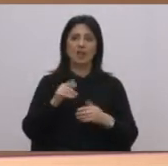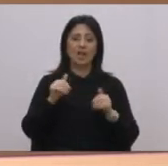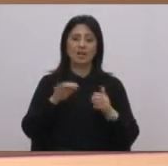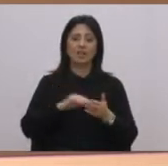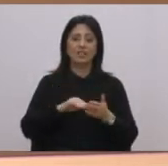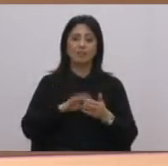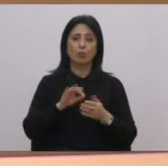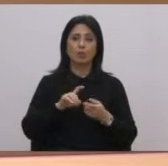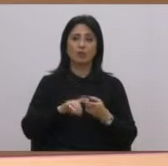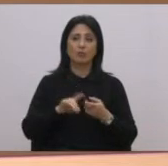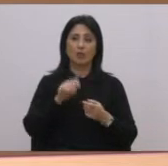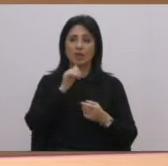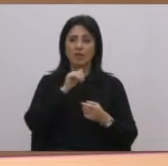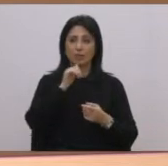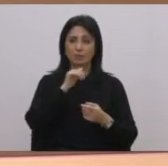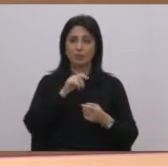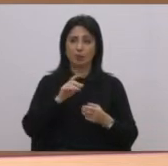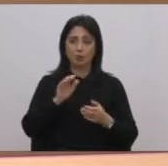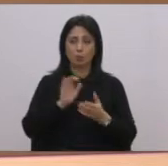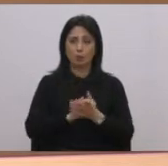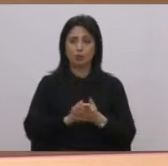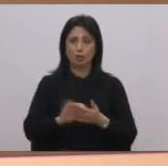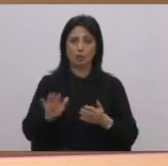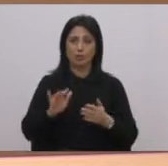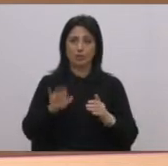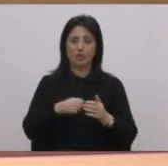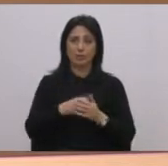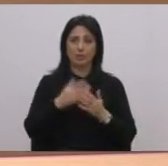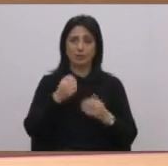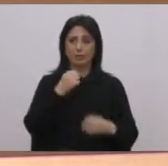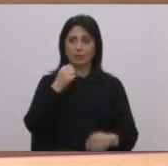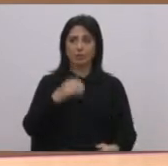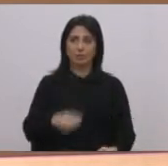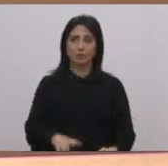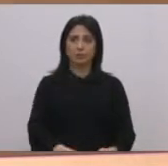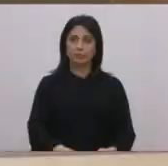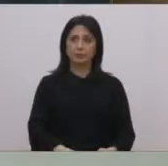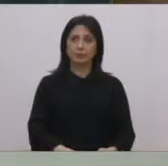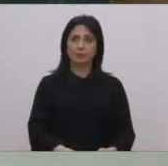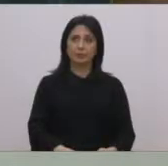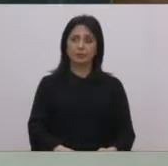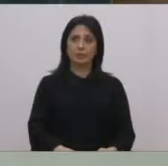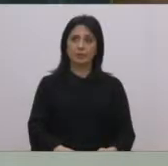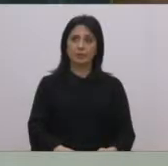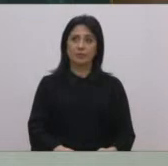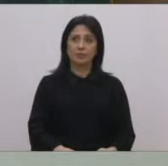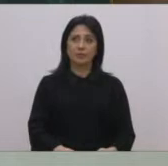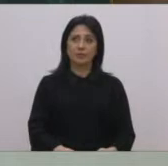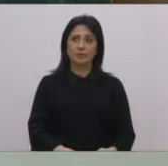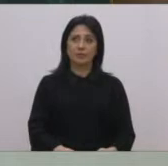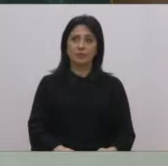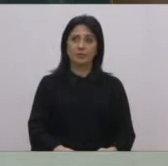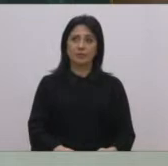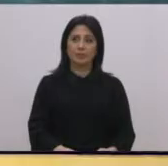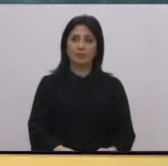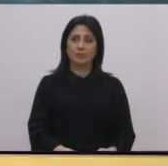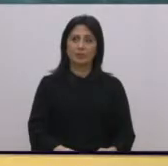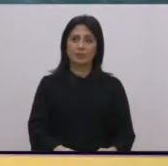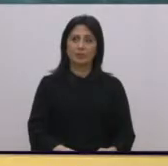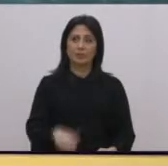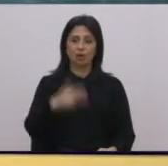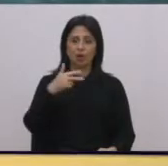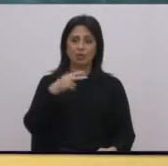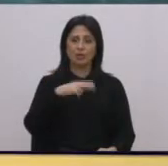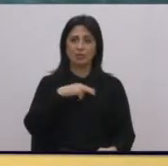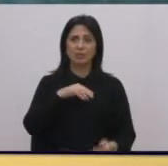nadade, sa mas na coșile bi, experte bi, Tsunobia, tremde, madloba. Alo, ჩვენ დაახლოებით 30